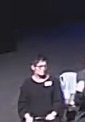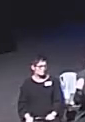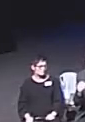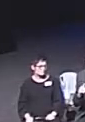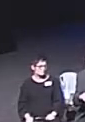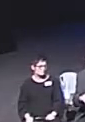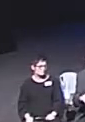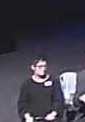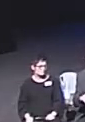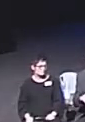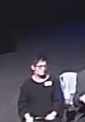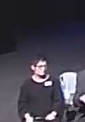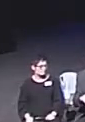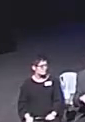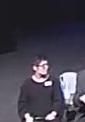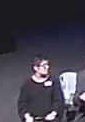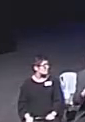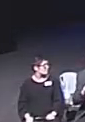Ja me tämä kaikki allekirjoitetaan.